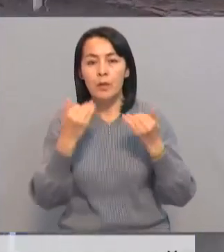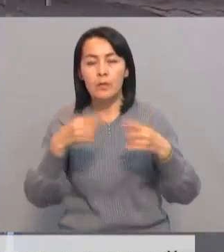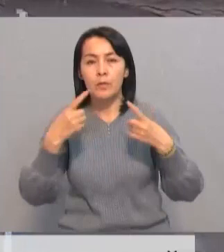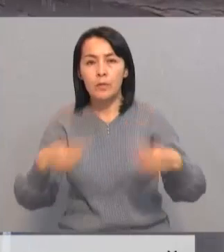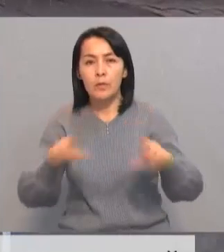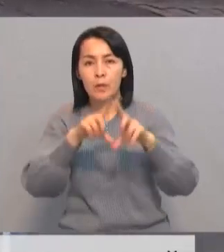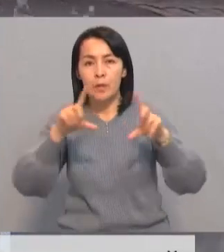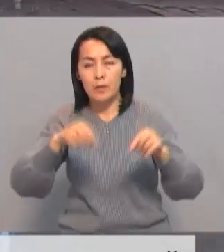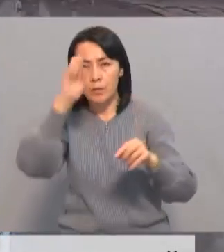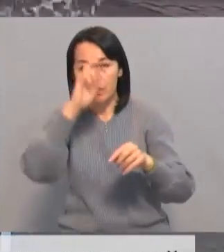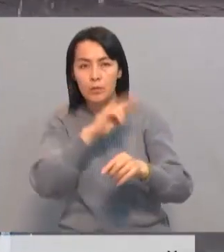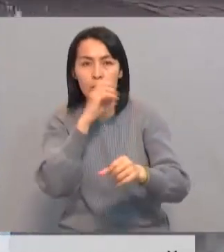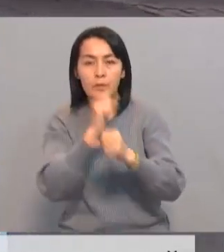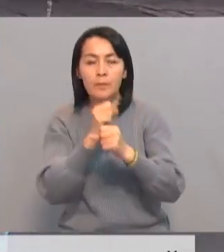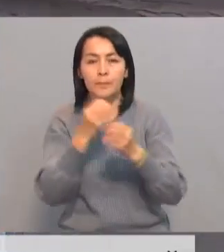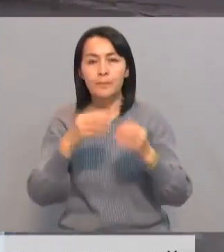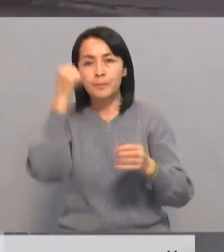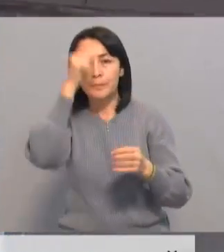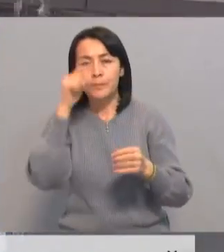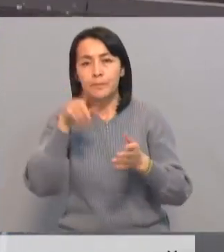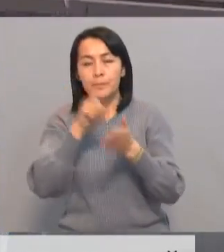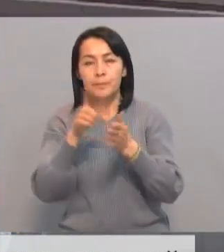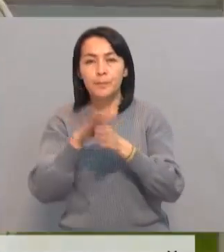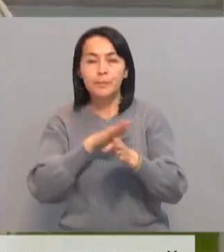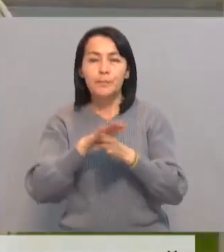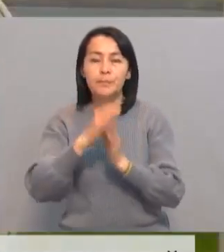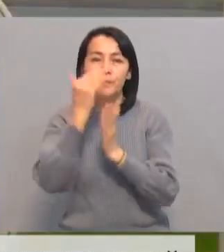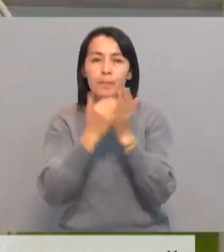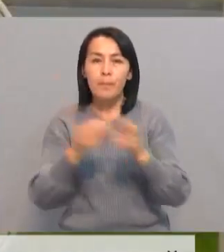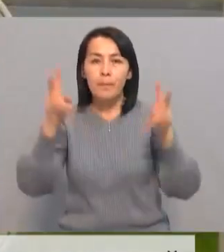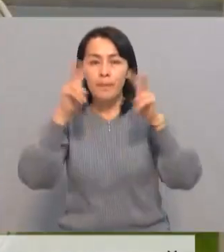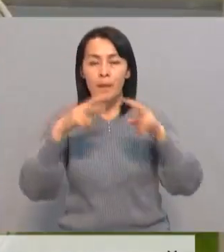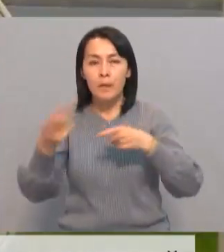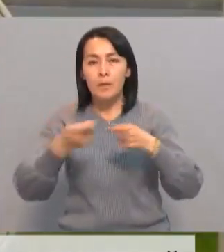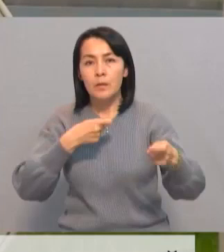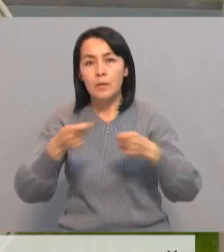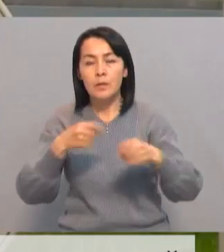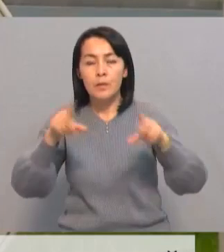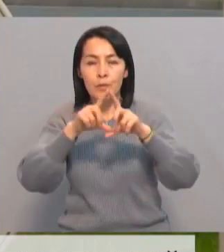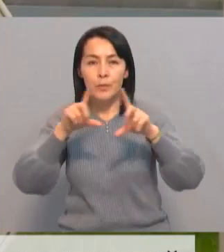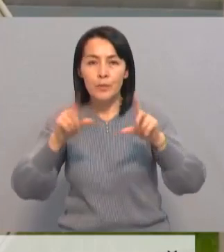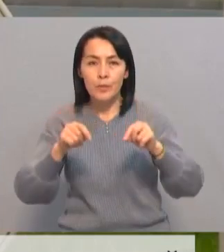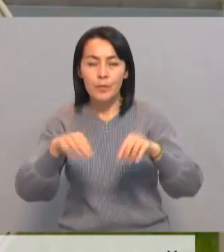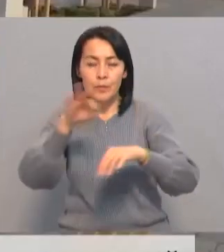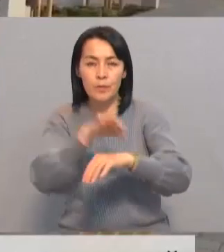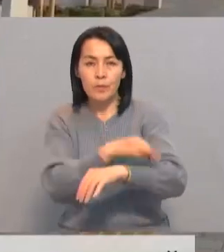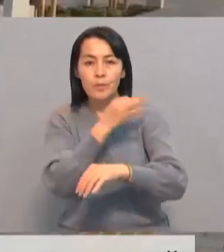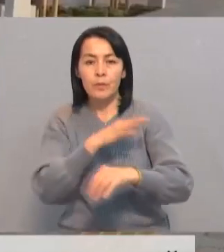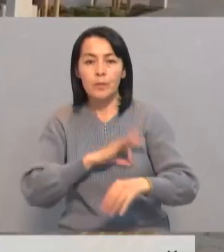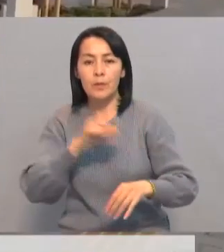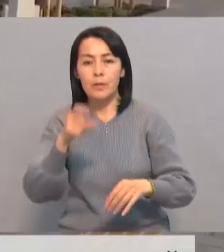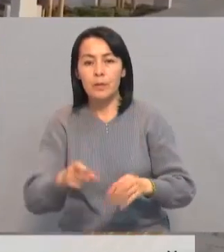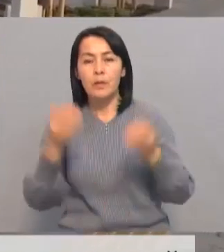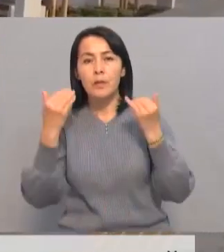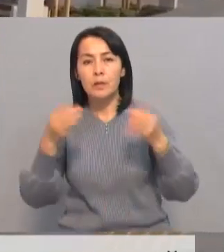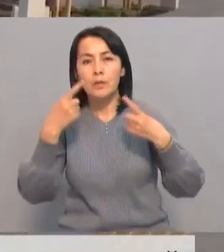субъектов квазигосударственного сектора. В этом году должны пройти декларирование средств руководителей, учредителей, супругов, юридических лиц,